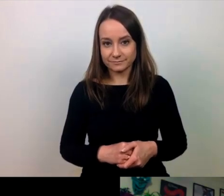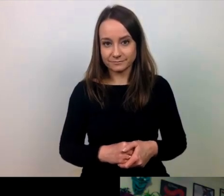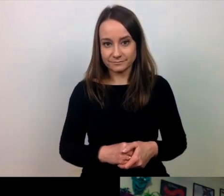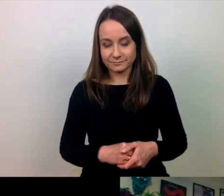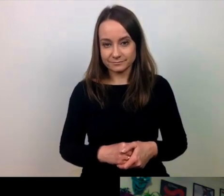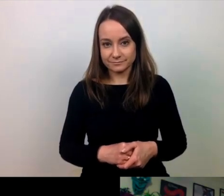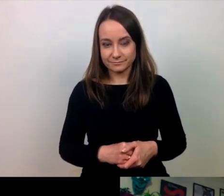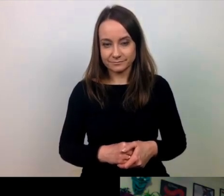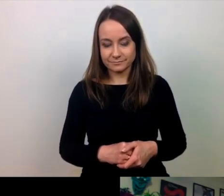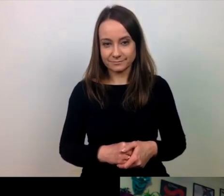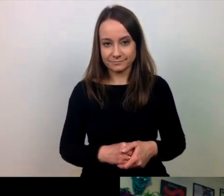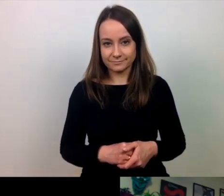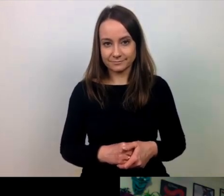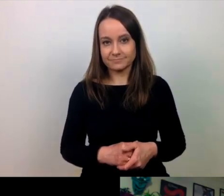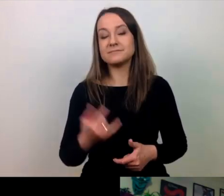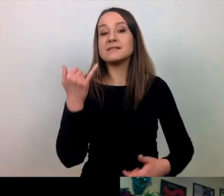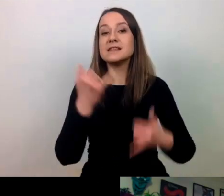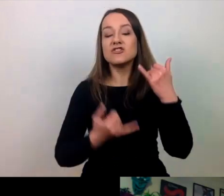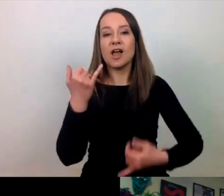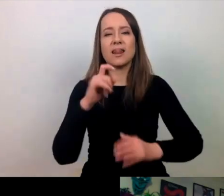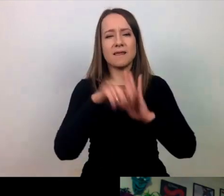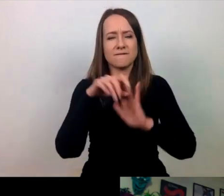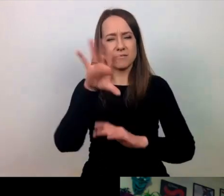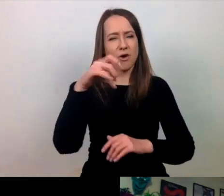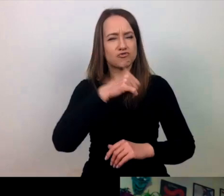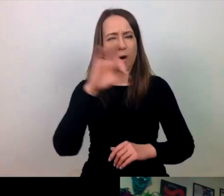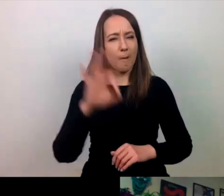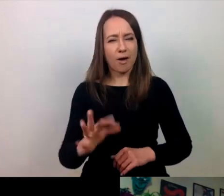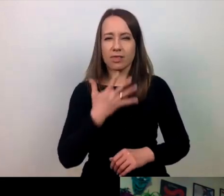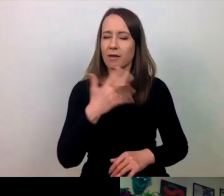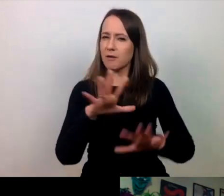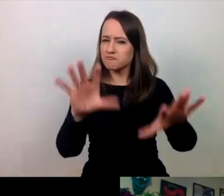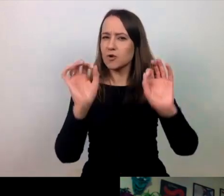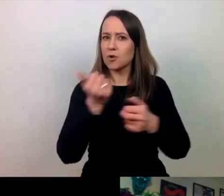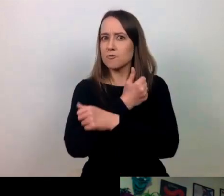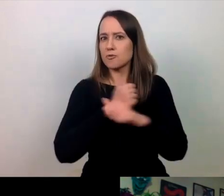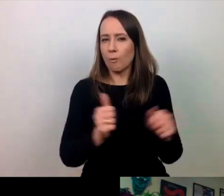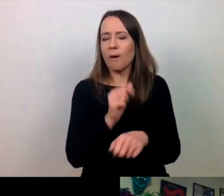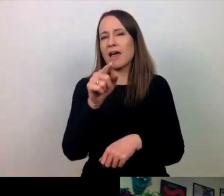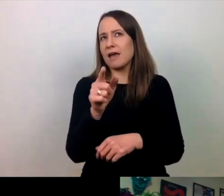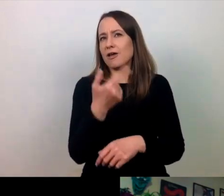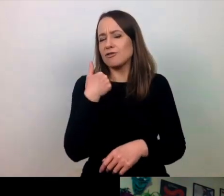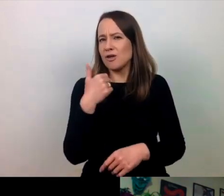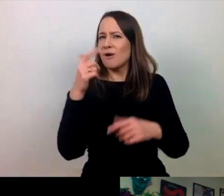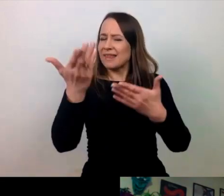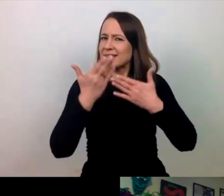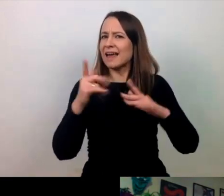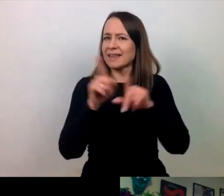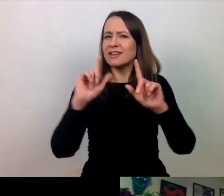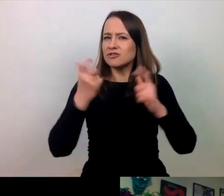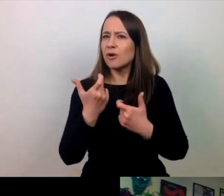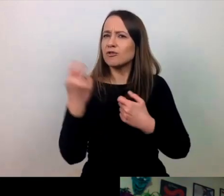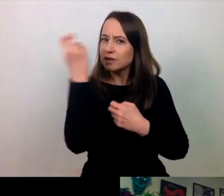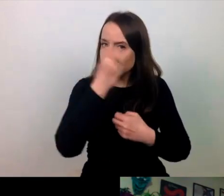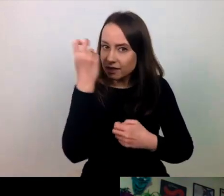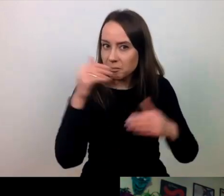nie tak w 100% satysfakcjonujący na każdym poziomie, no to wnosi coś interesującego i można o nim rozmawiać przynajmniej